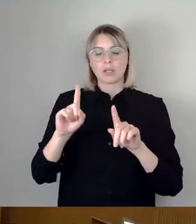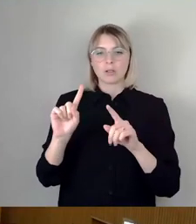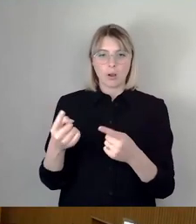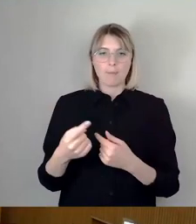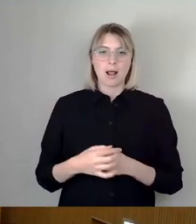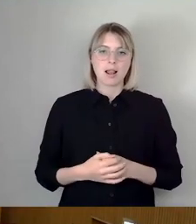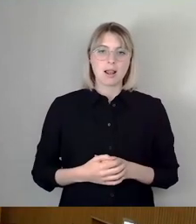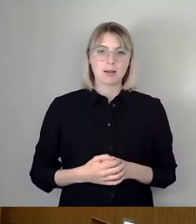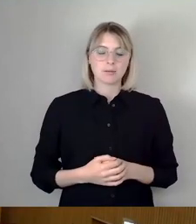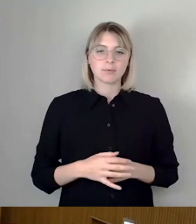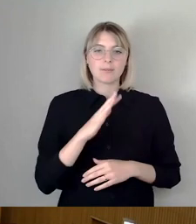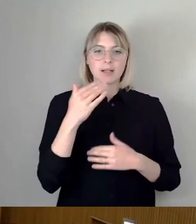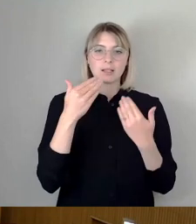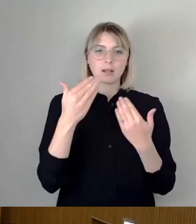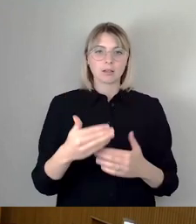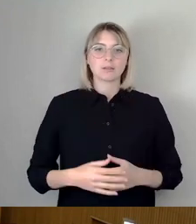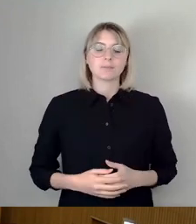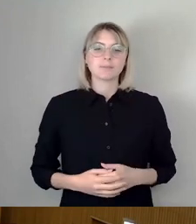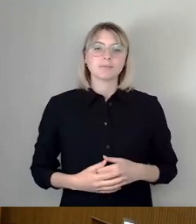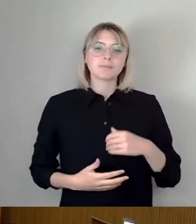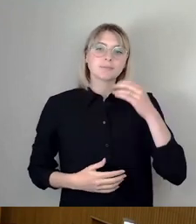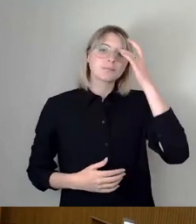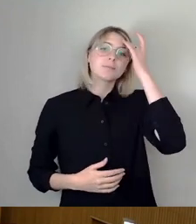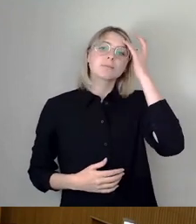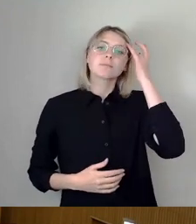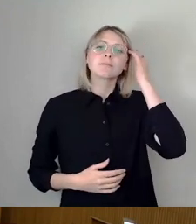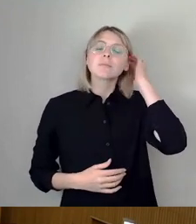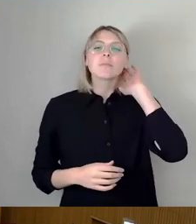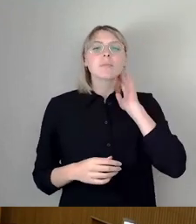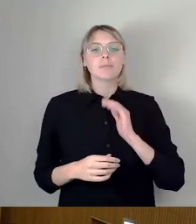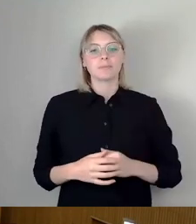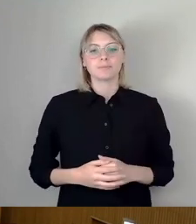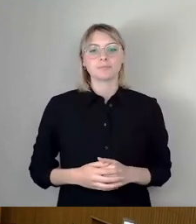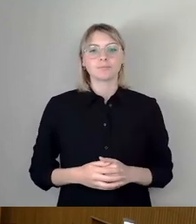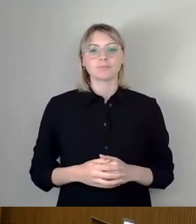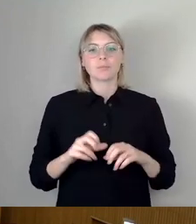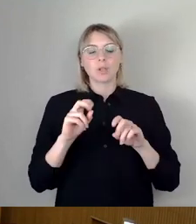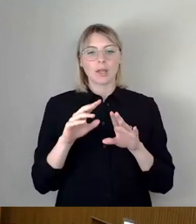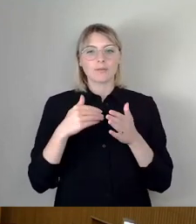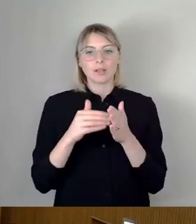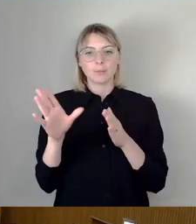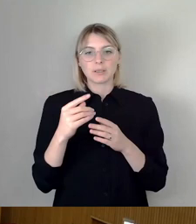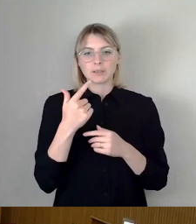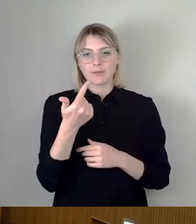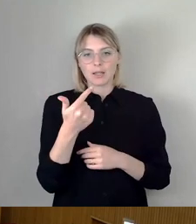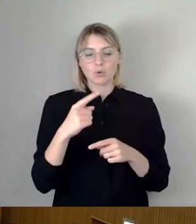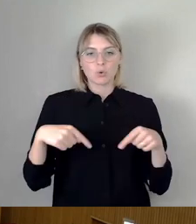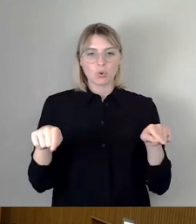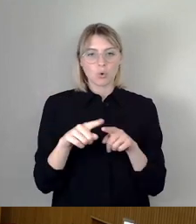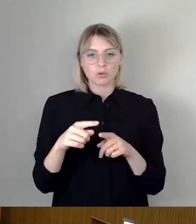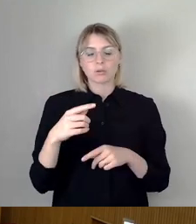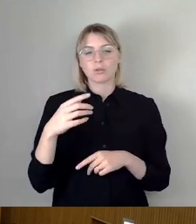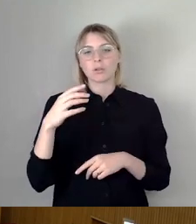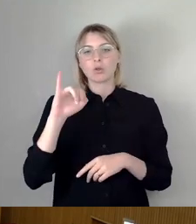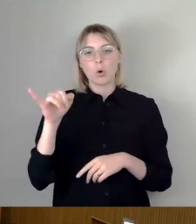Okay, dann machen wir weiter mit der zweiten Runde. Da wurden wir zunächst Johannes Lichti, dann nach Thomas